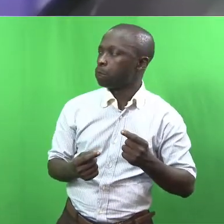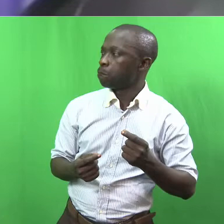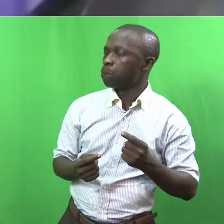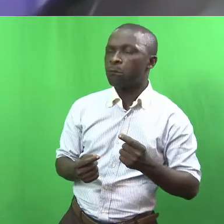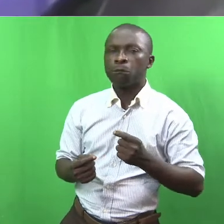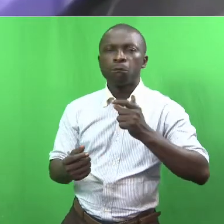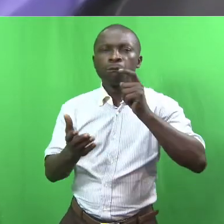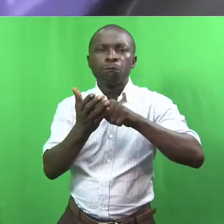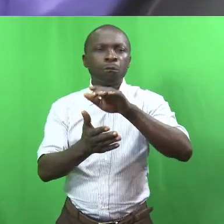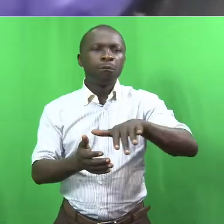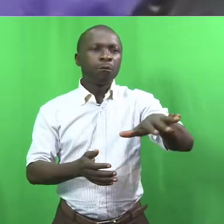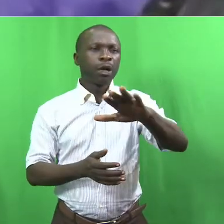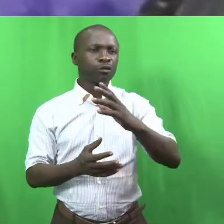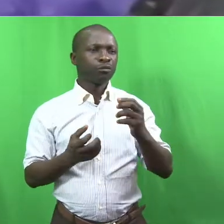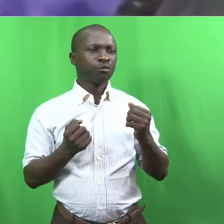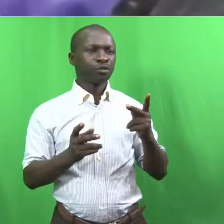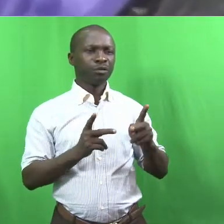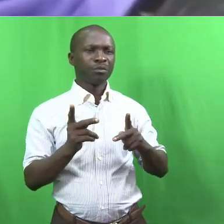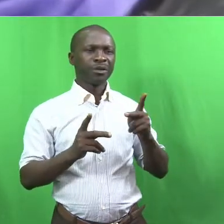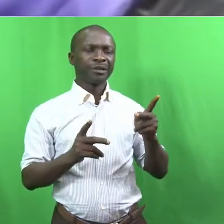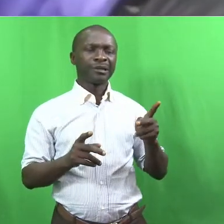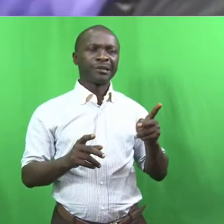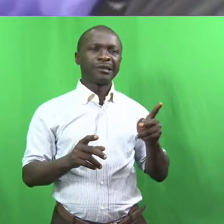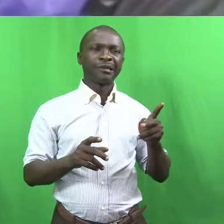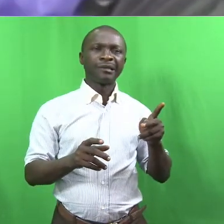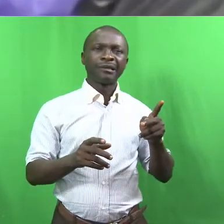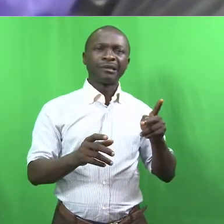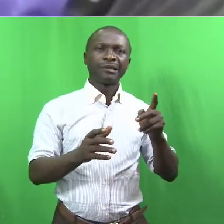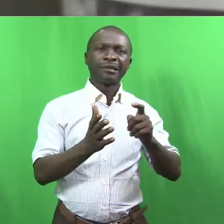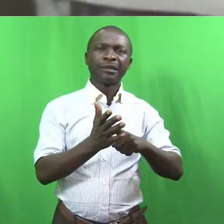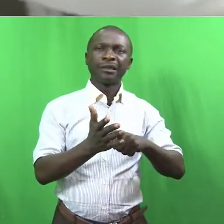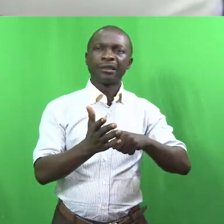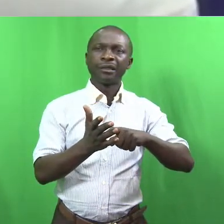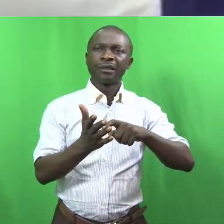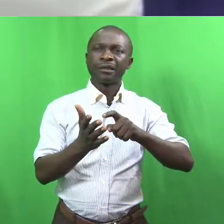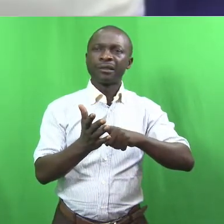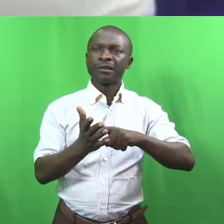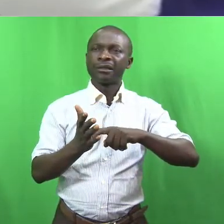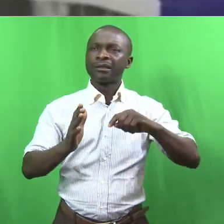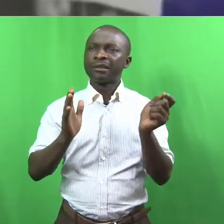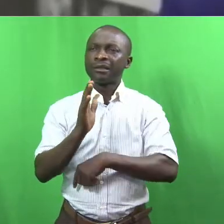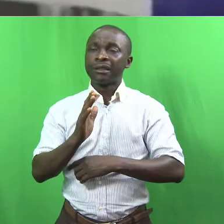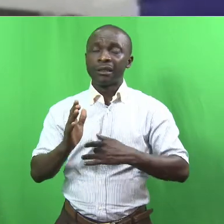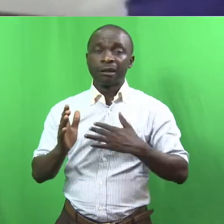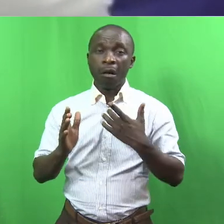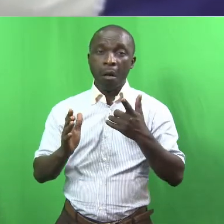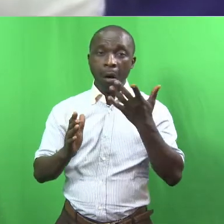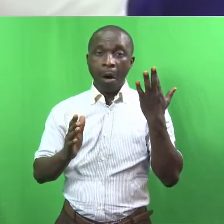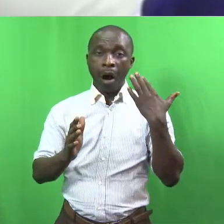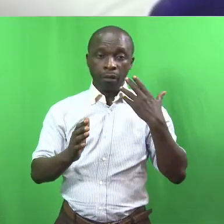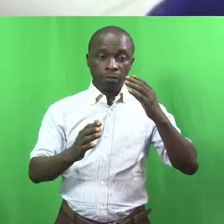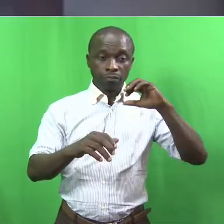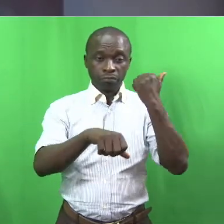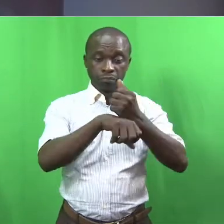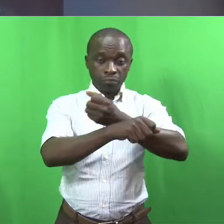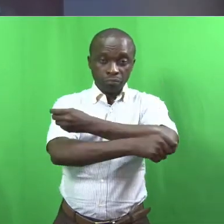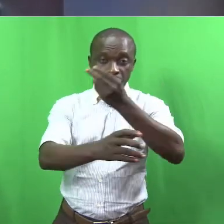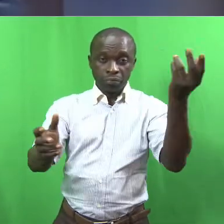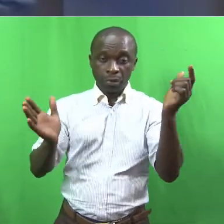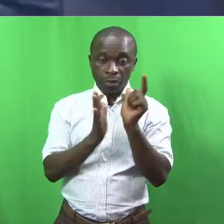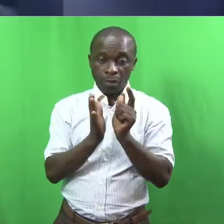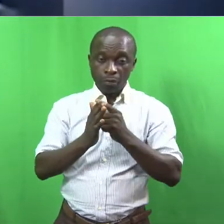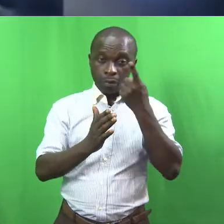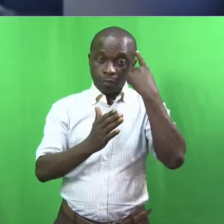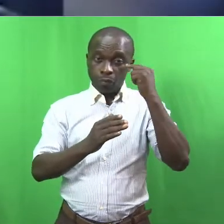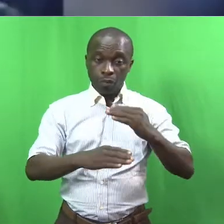par le gouvernement en vue de stopper la propagation de la Covid-19, la courbe des statistiques du taux d'infection de cette pandémie, quant à elle, va grandissante. Dans